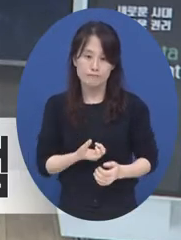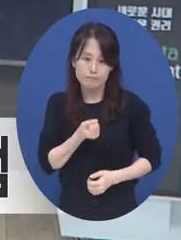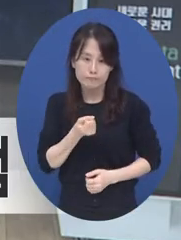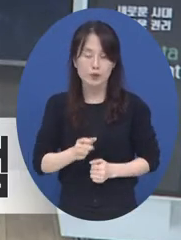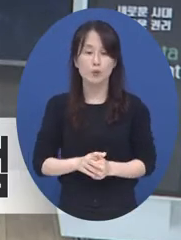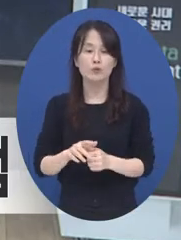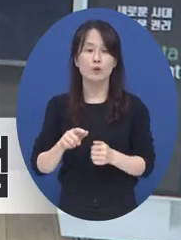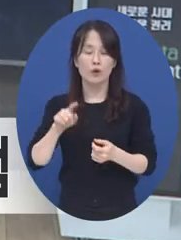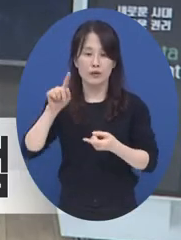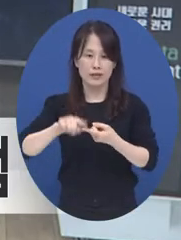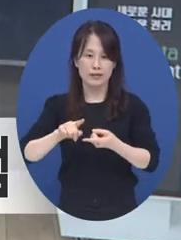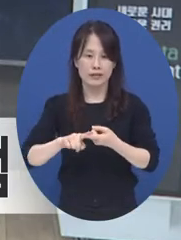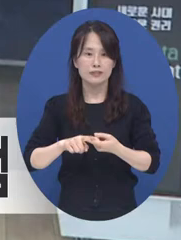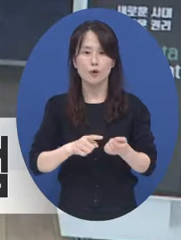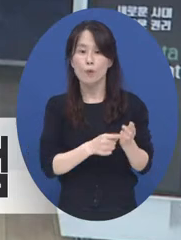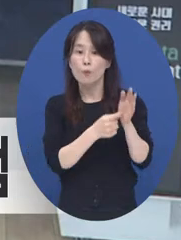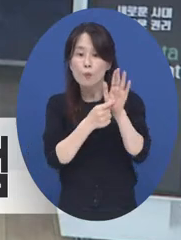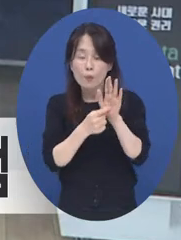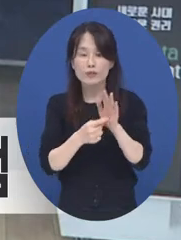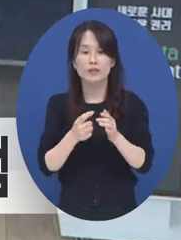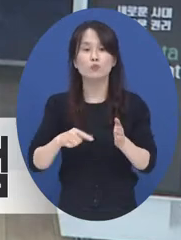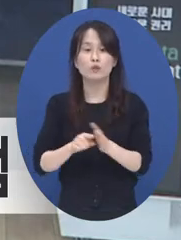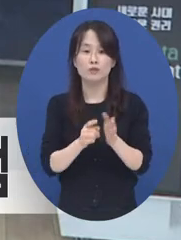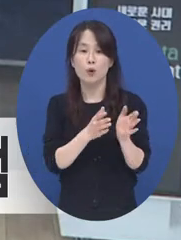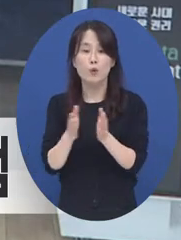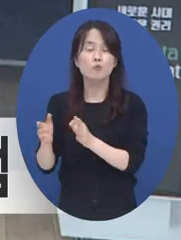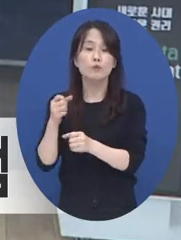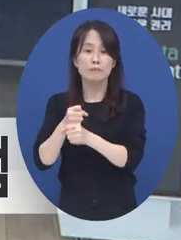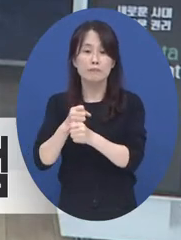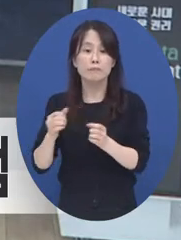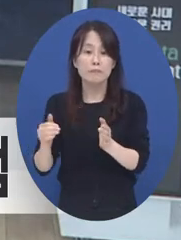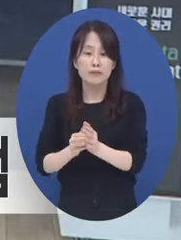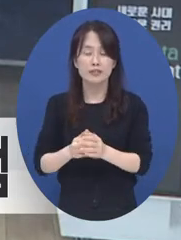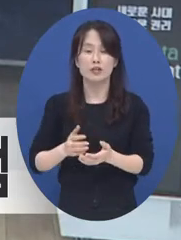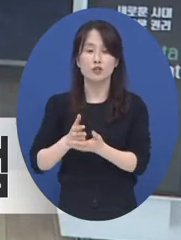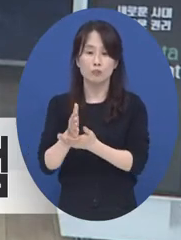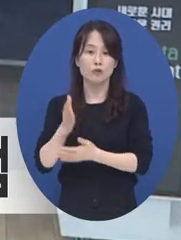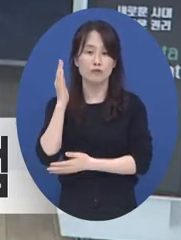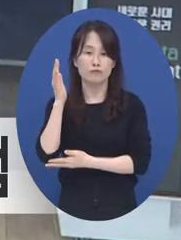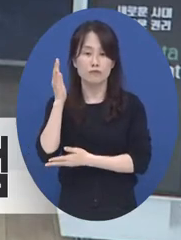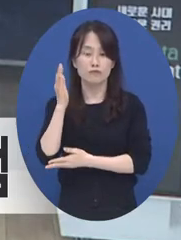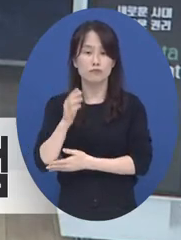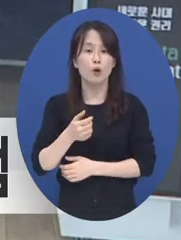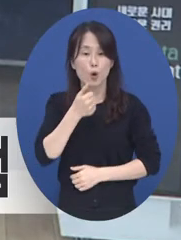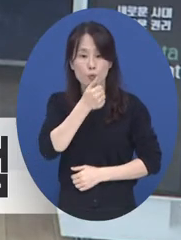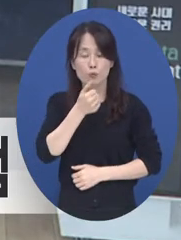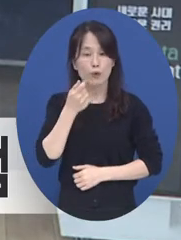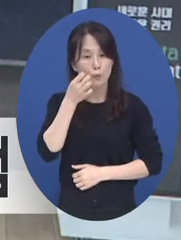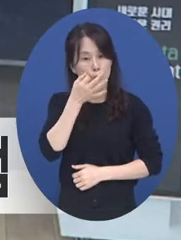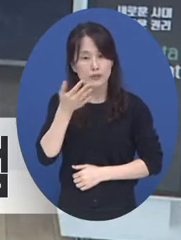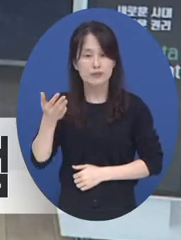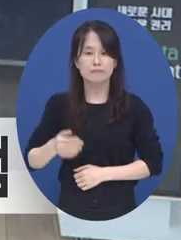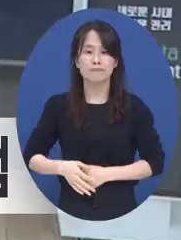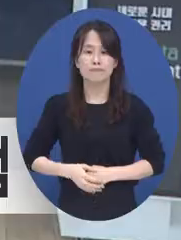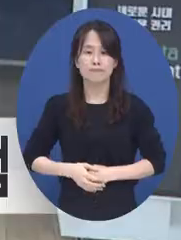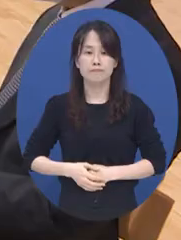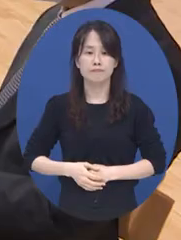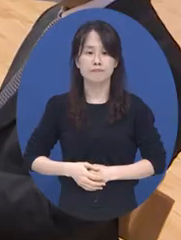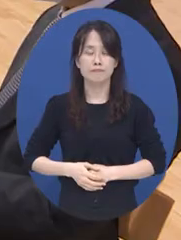와 인식 확산을 위해 마련된 는데요 게 회지 꽈 국내외 전문가들의 강연 토론 의 현장을 담았습니다